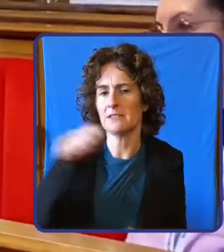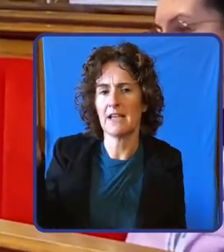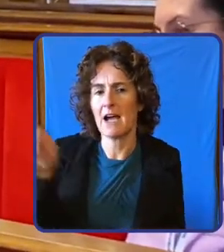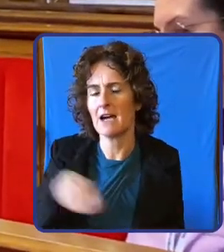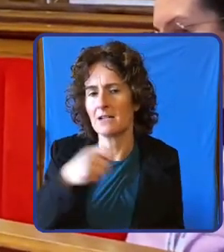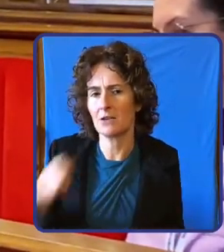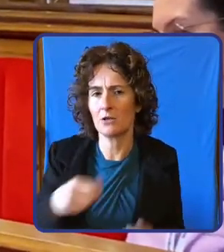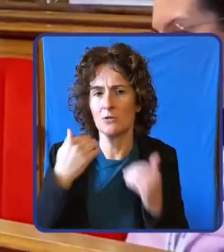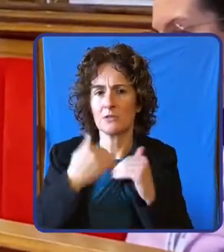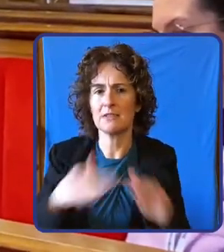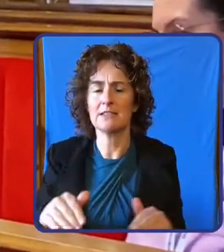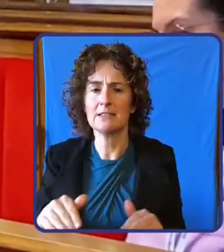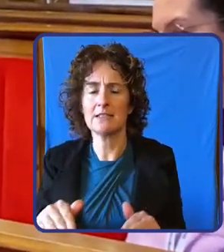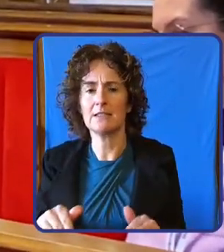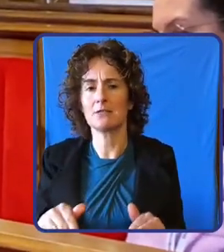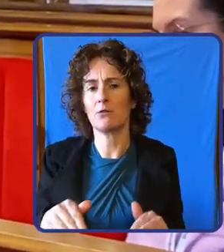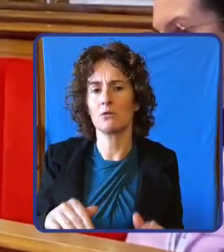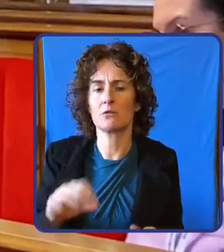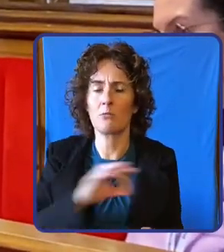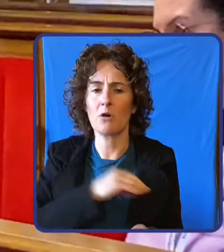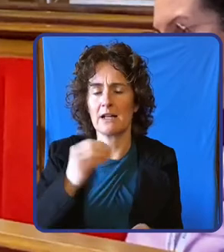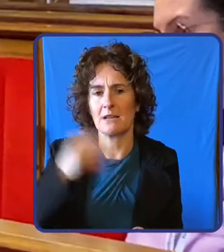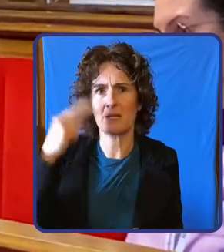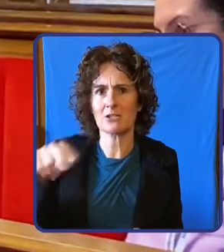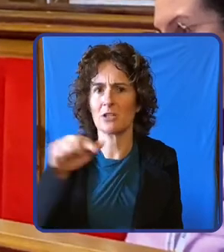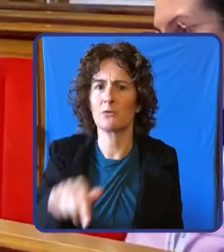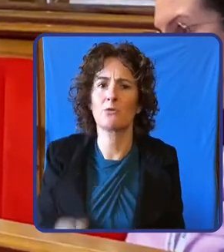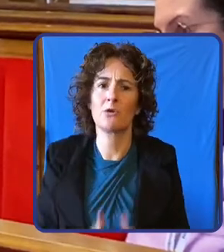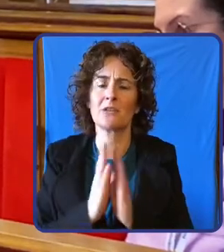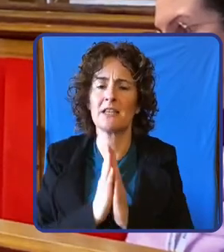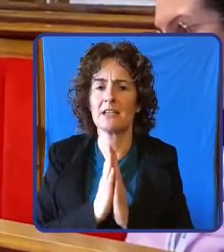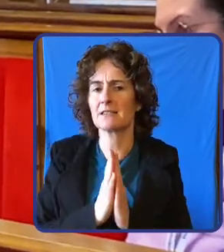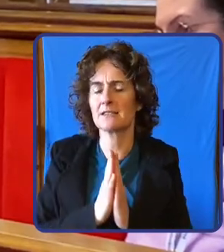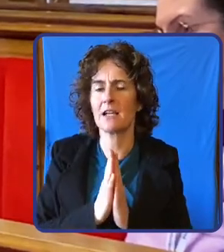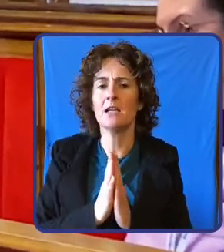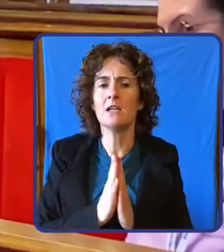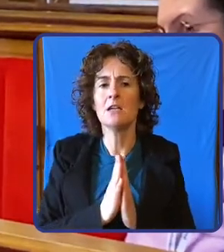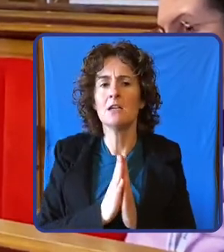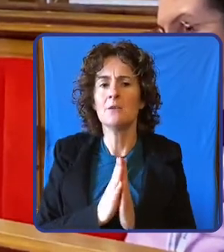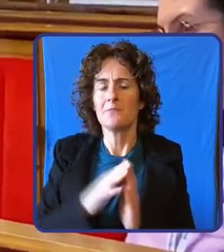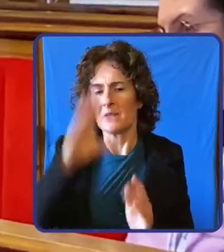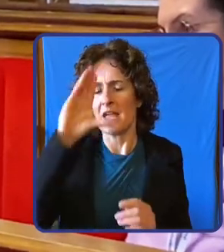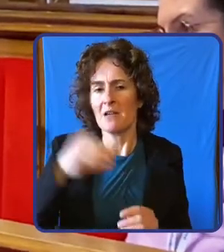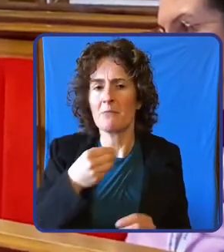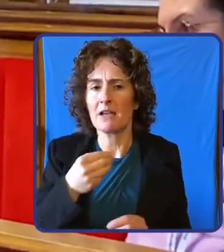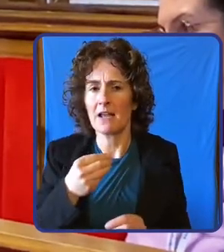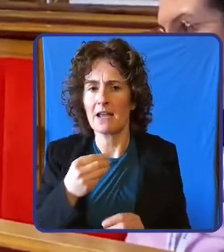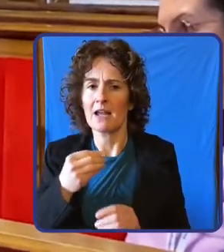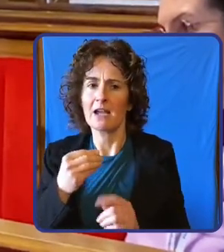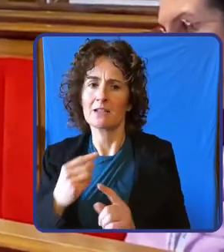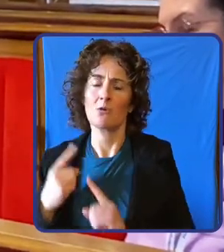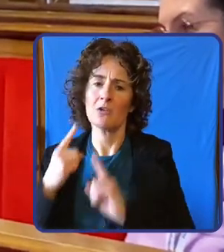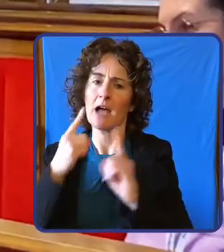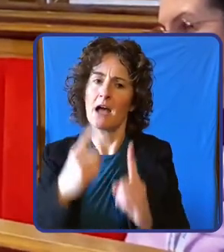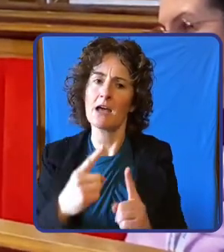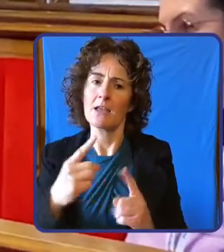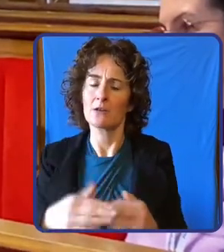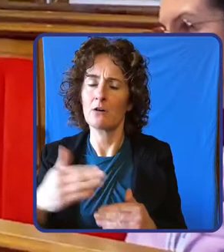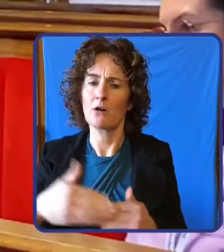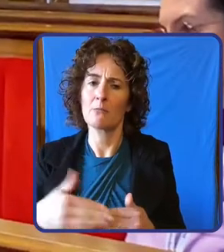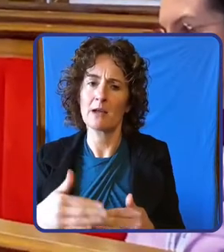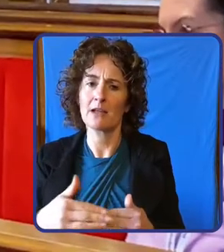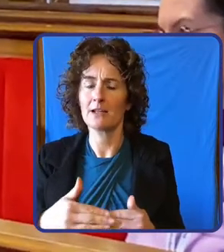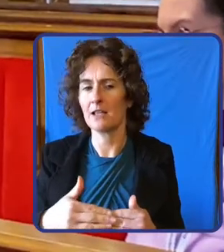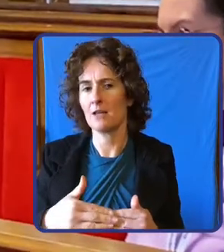azt a petíciót, ahol kérte az embereket, hogy álljanak amellé, hogy a kormány miért nem támogatja a várost, és támogassák meg így legalább ezen a